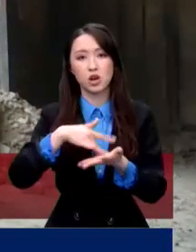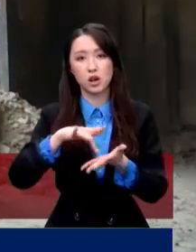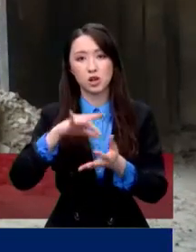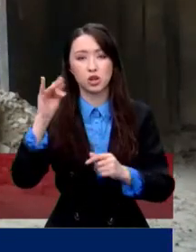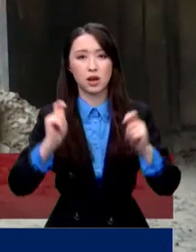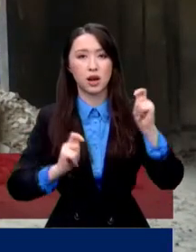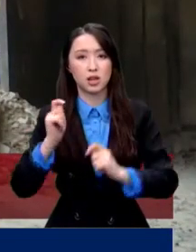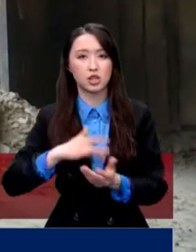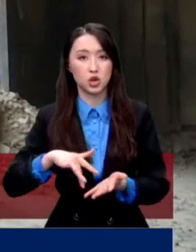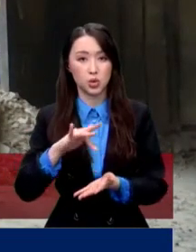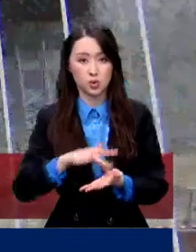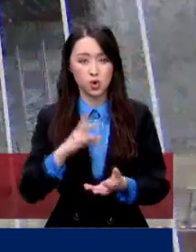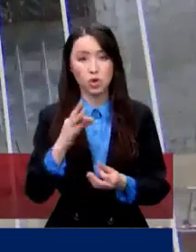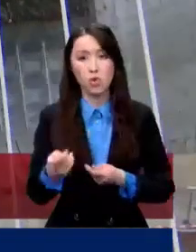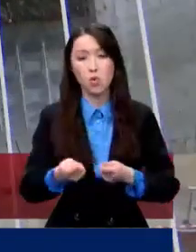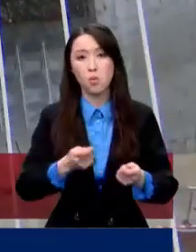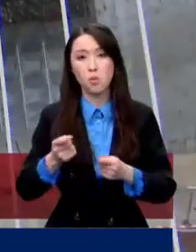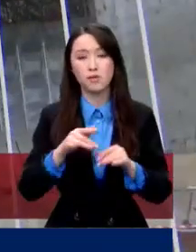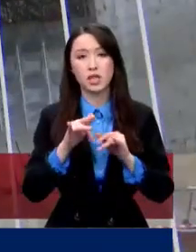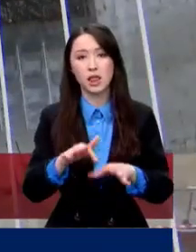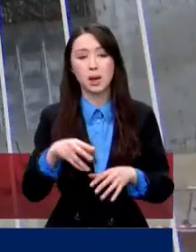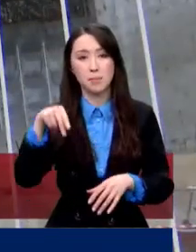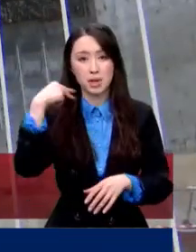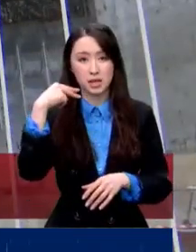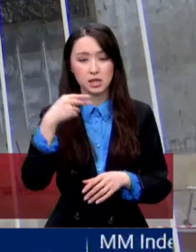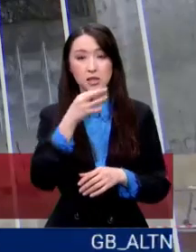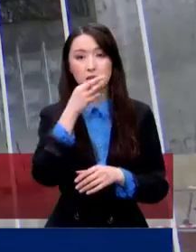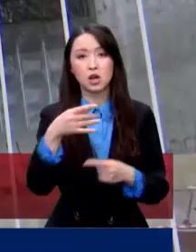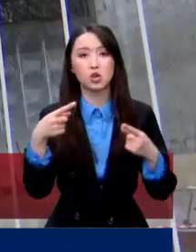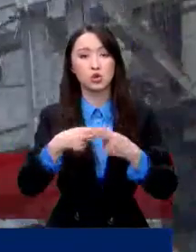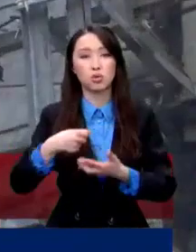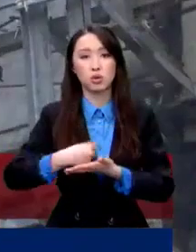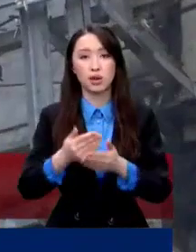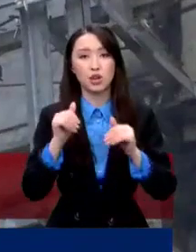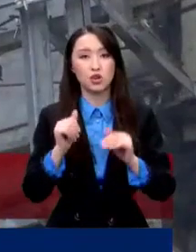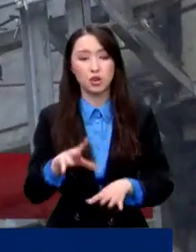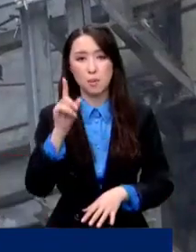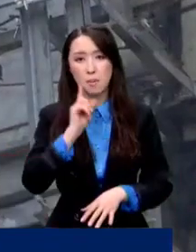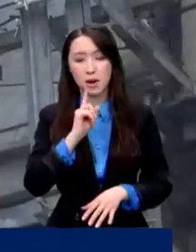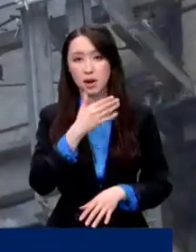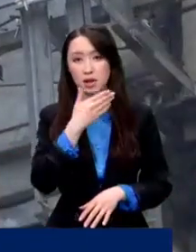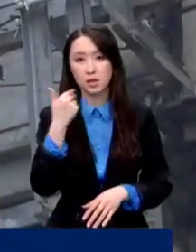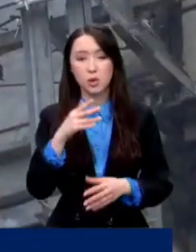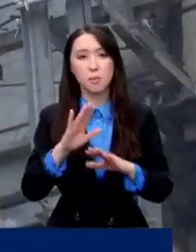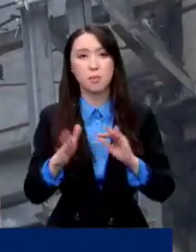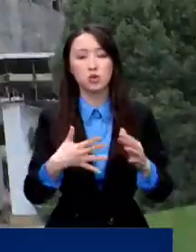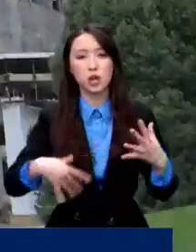города. Однако в управделами президента уточнили, что окончательное решение по этому вопросу примут после